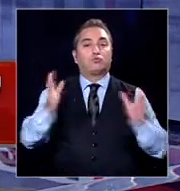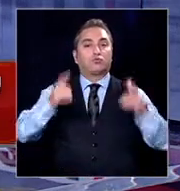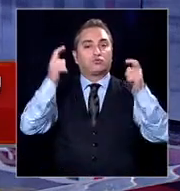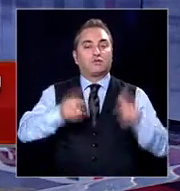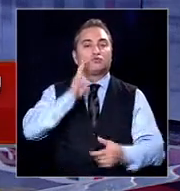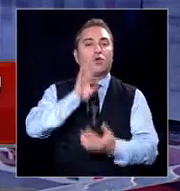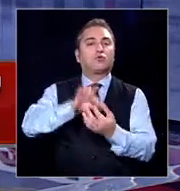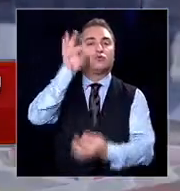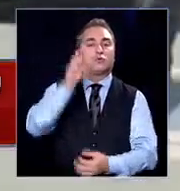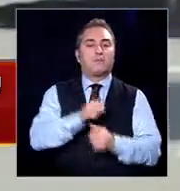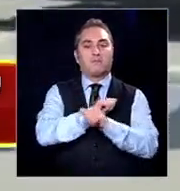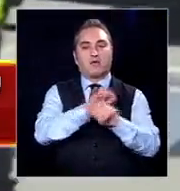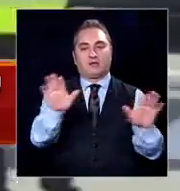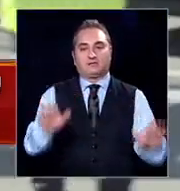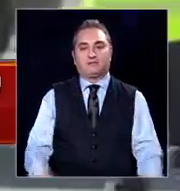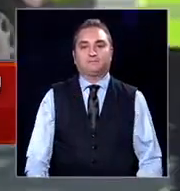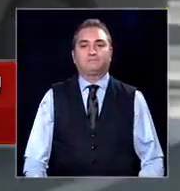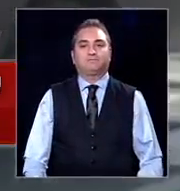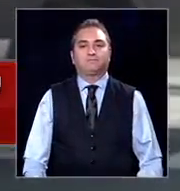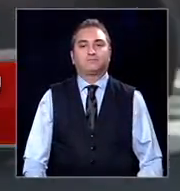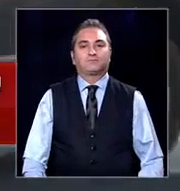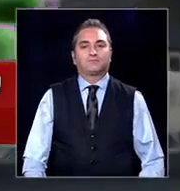da paylaştı.